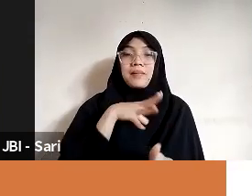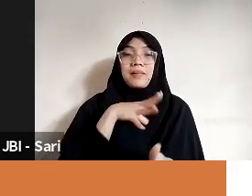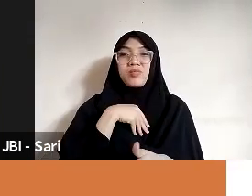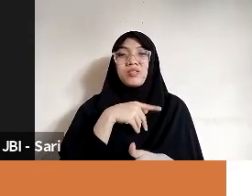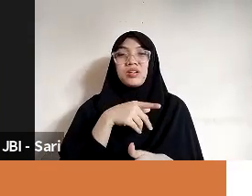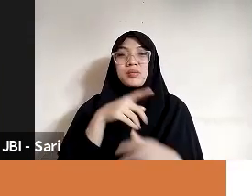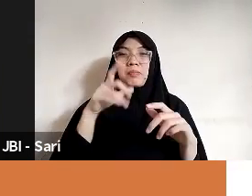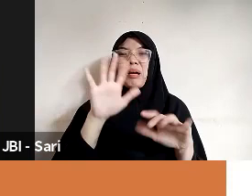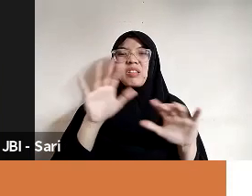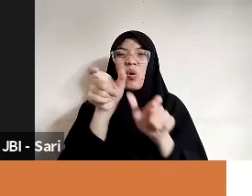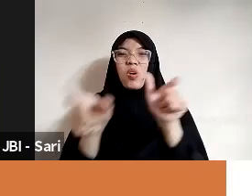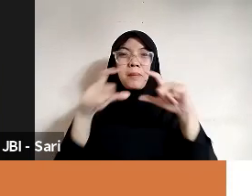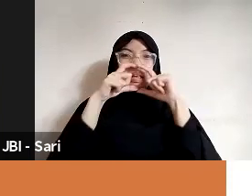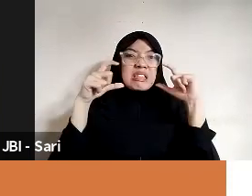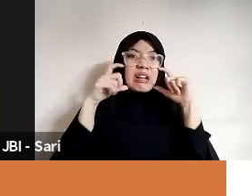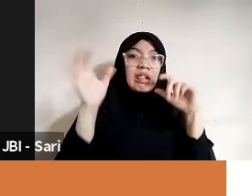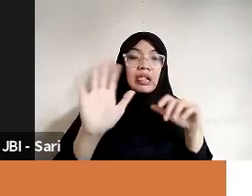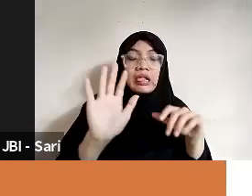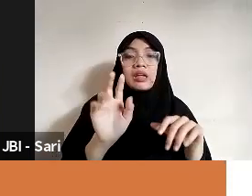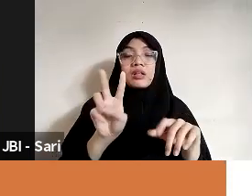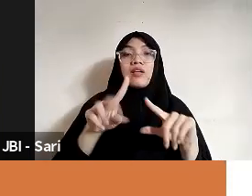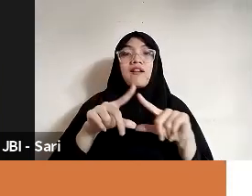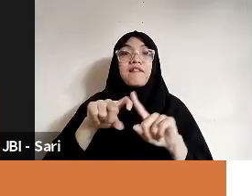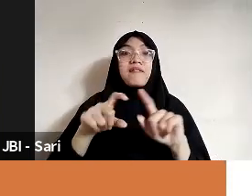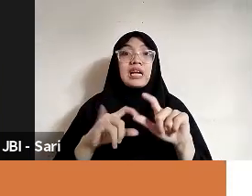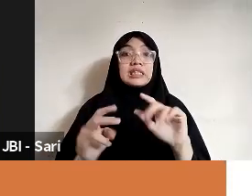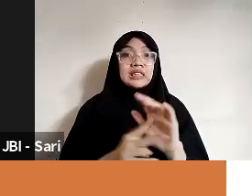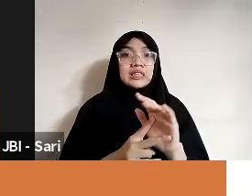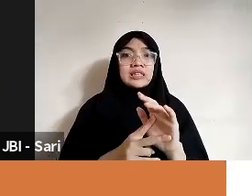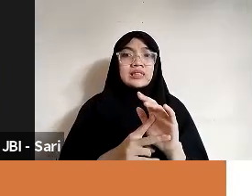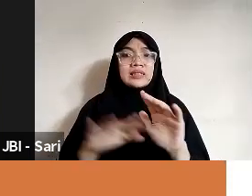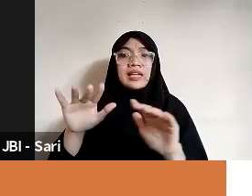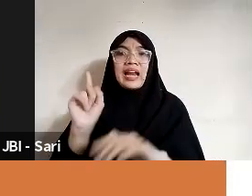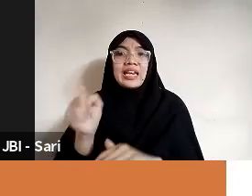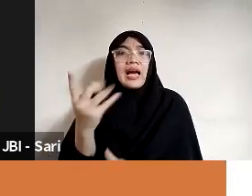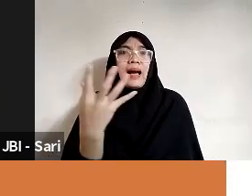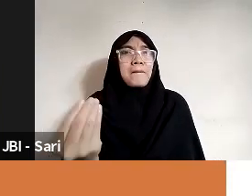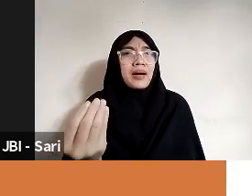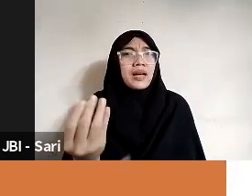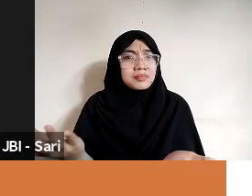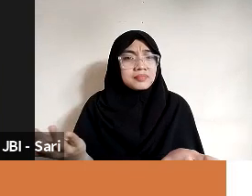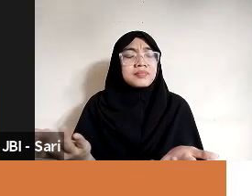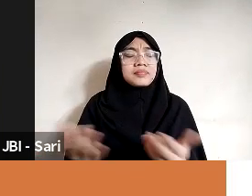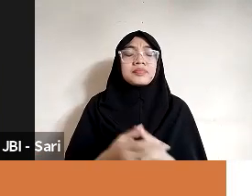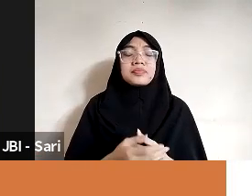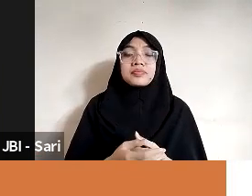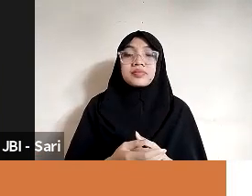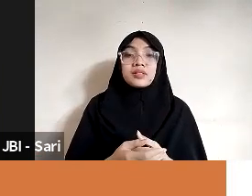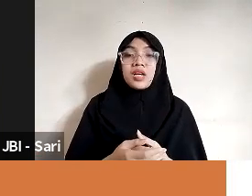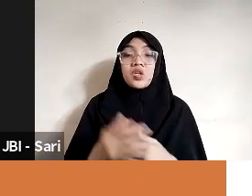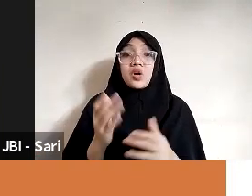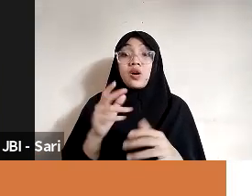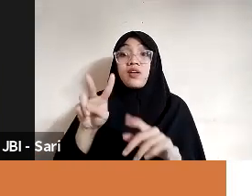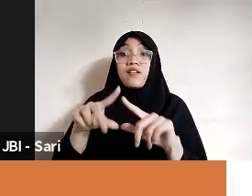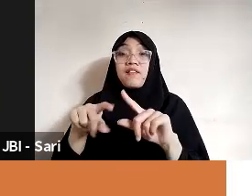masker. Kemudian vaksin kapan akan ditemukan ya, dan apakah vaksin itu juga bisa divaksinkan kepada